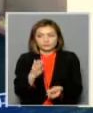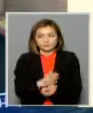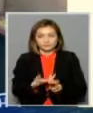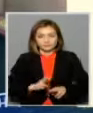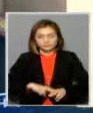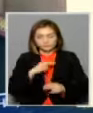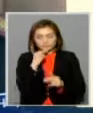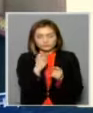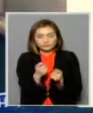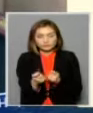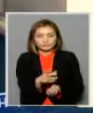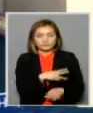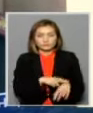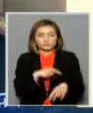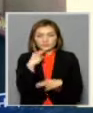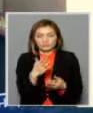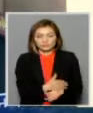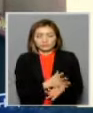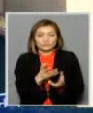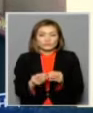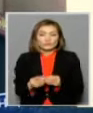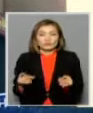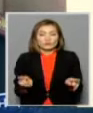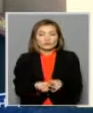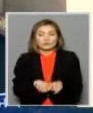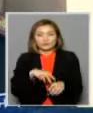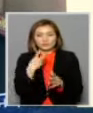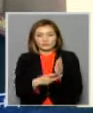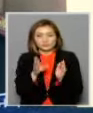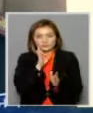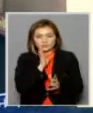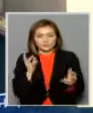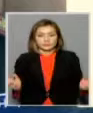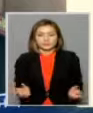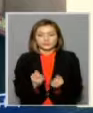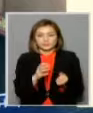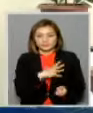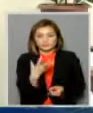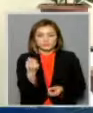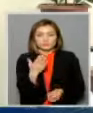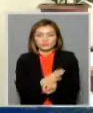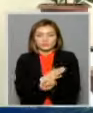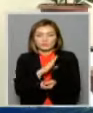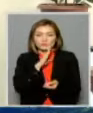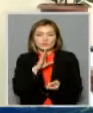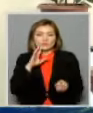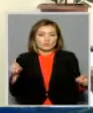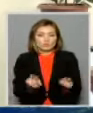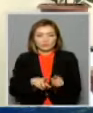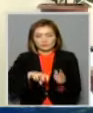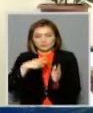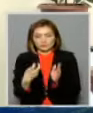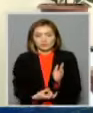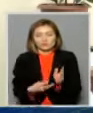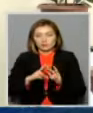и обратился в департамент полиции. Полицейские также прыгнули в воду и спасли его. Кроме этого, женщина тоже прыгнула с